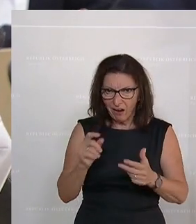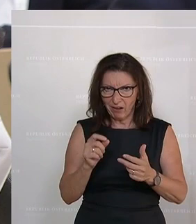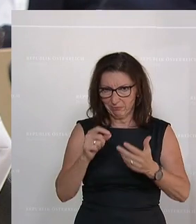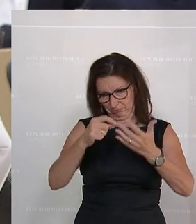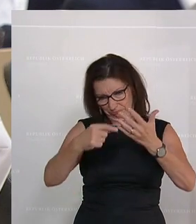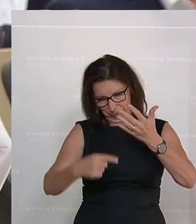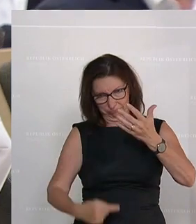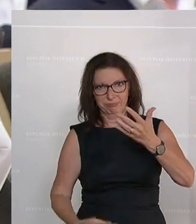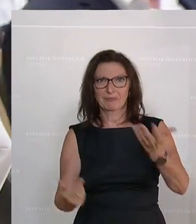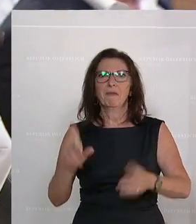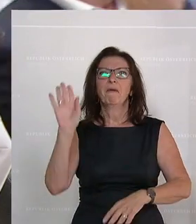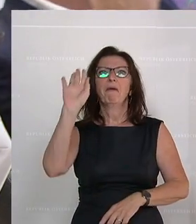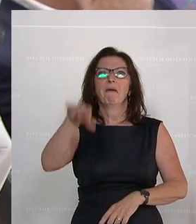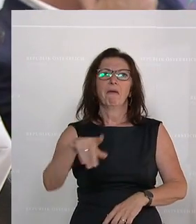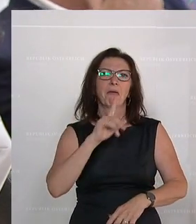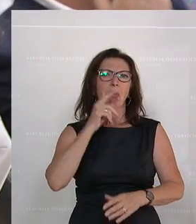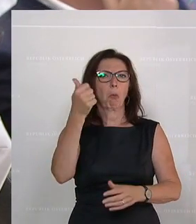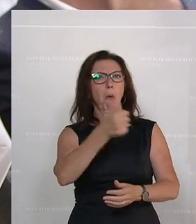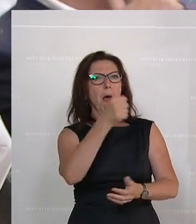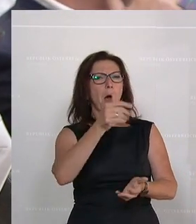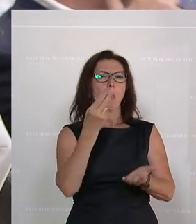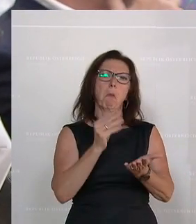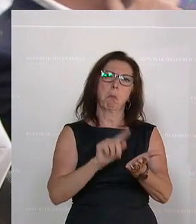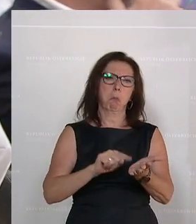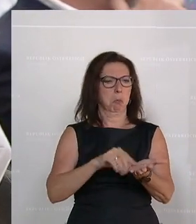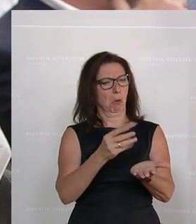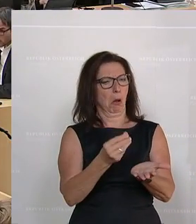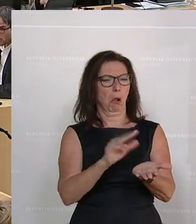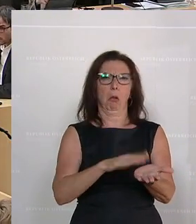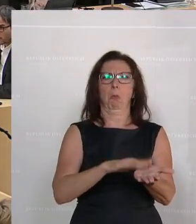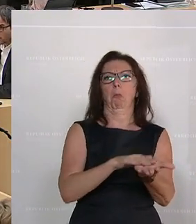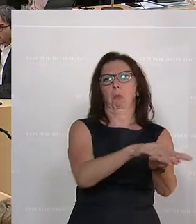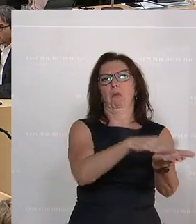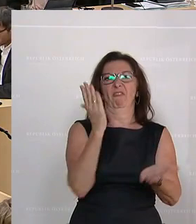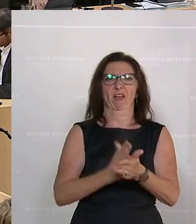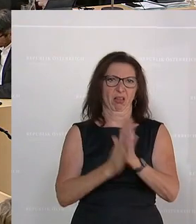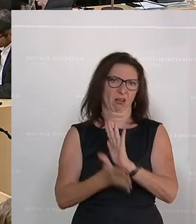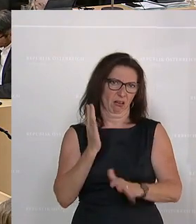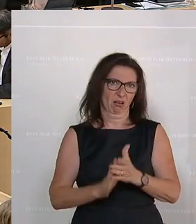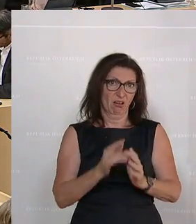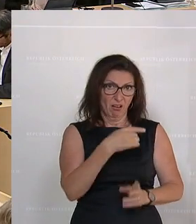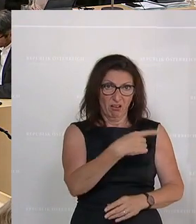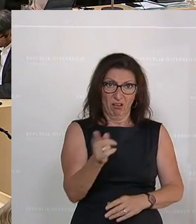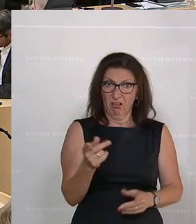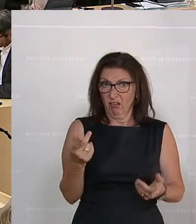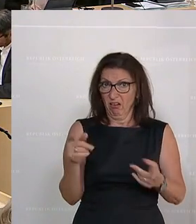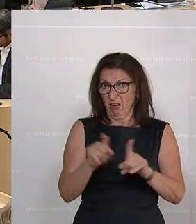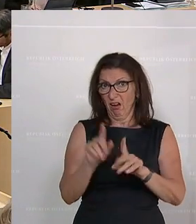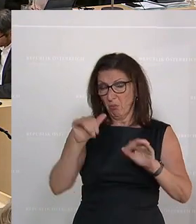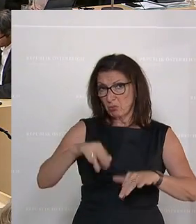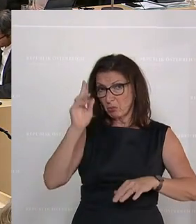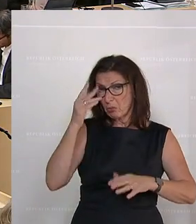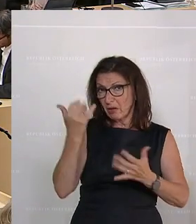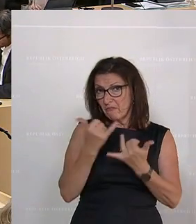einmalzahlungen wie haben sie im regen stehen lassen und die werden auch darüber nachdenken welche maßnahmen sie ergreifen können bei